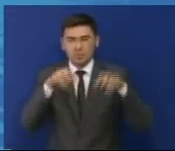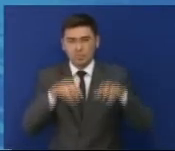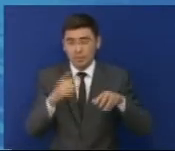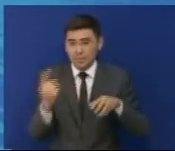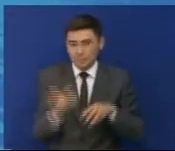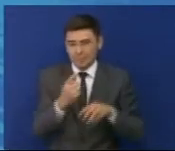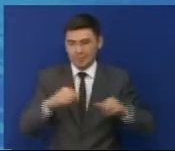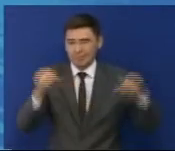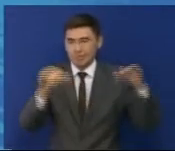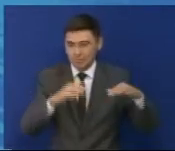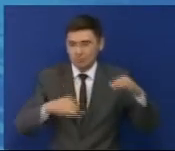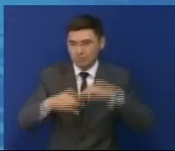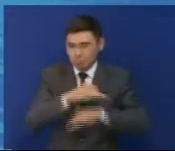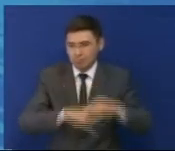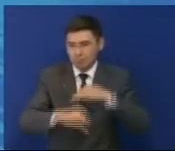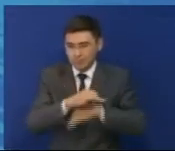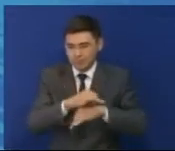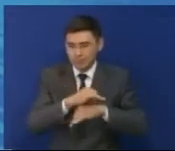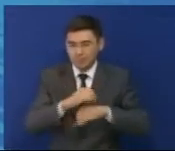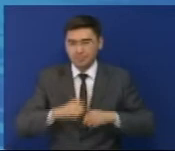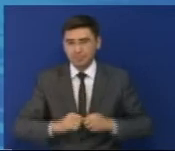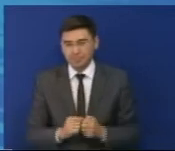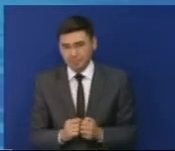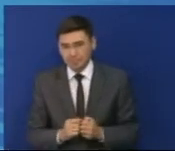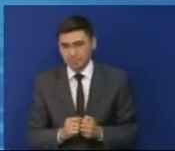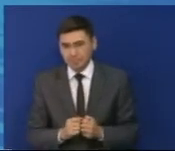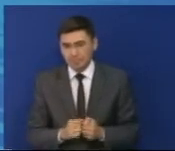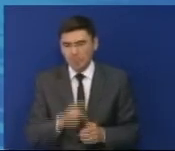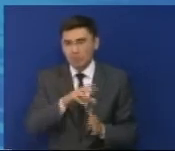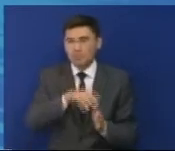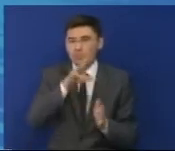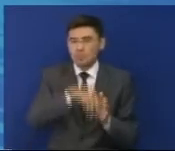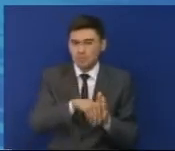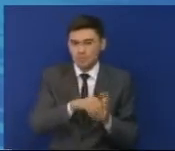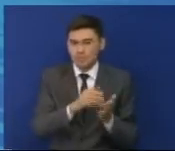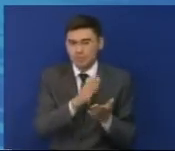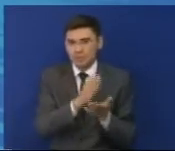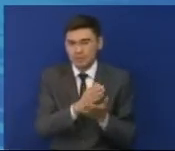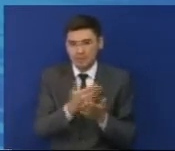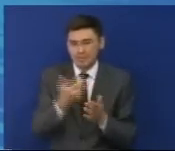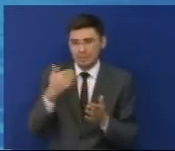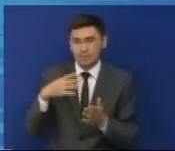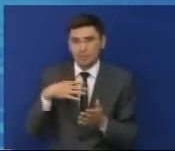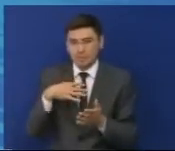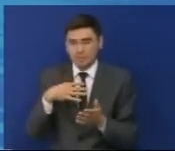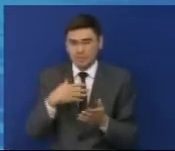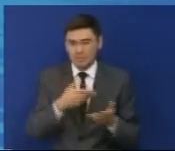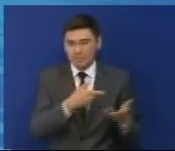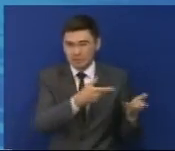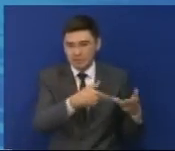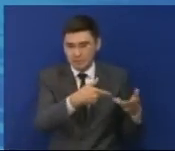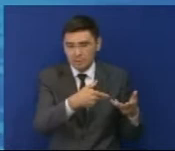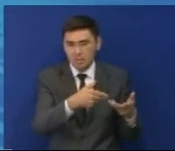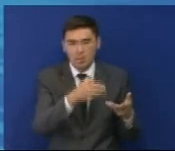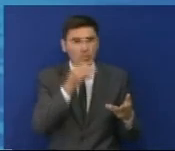парламенттің жоғарғы палатасының жанынан құрылған кеңесші орган. Оның құрамында алдыңғы шақырылымдағы беделді және